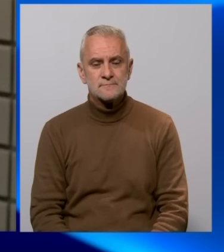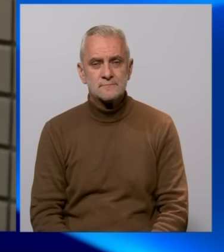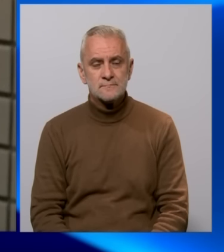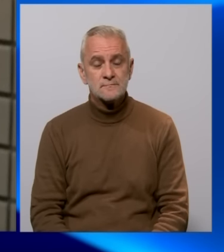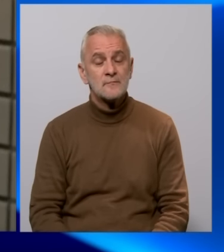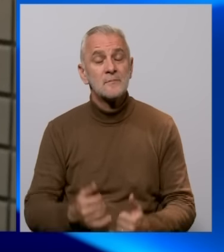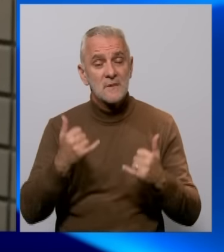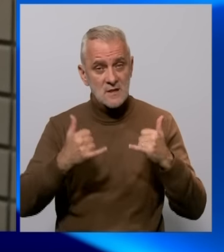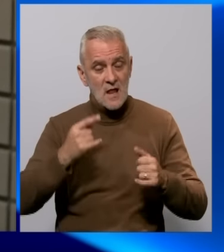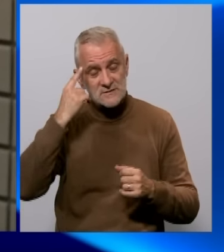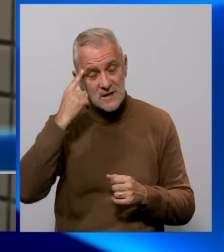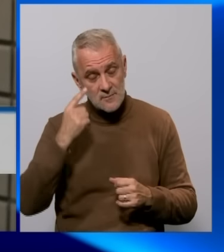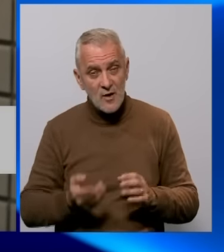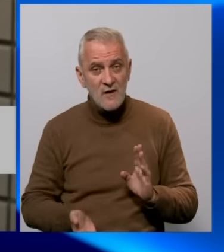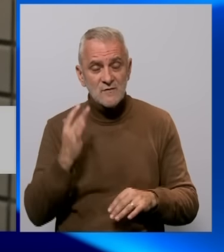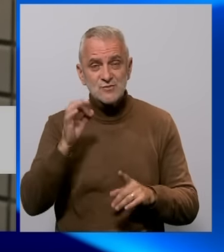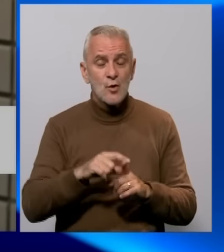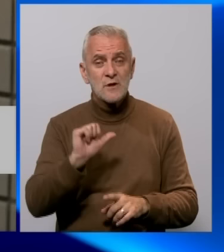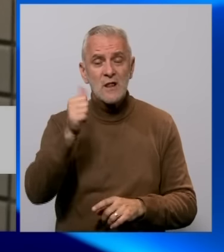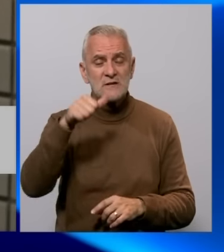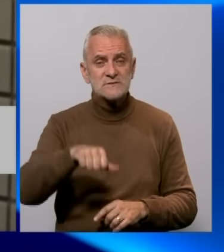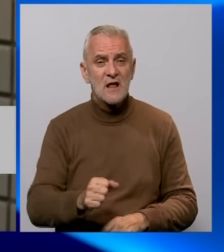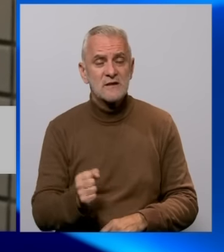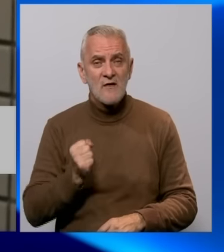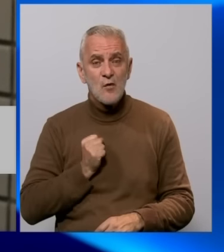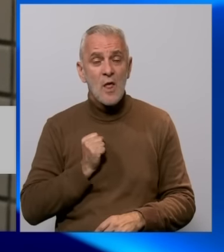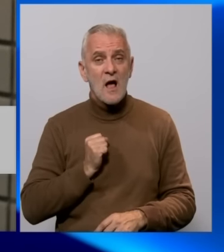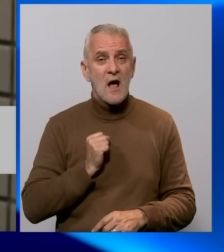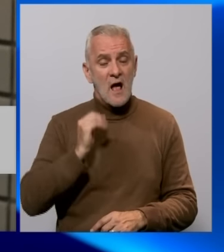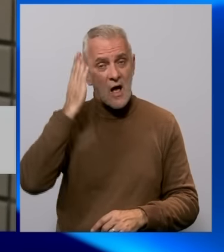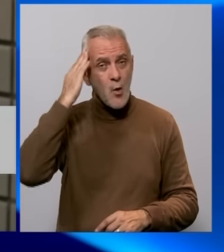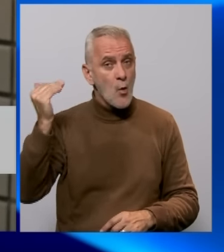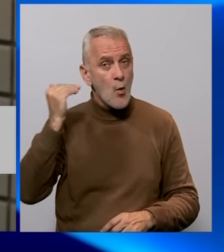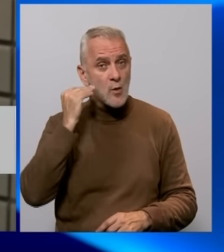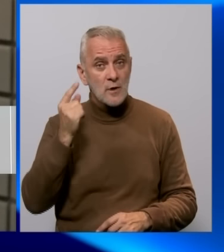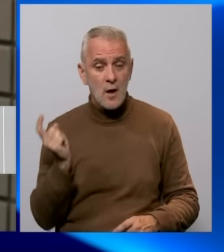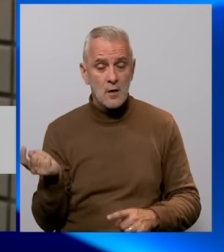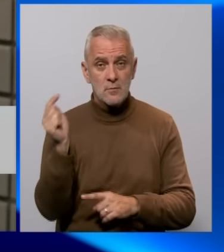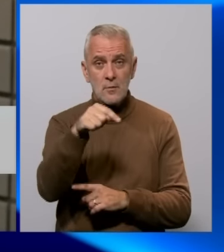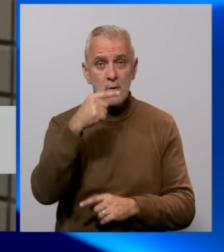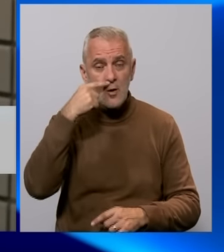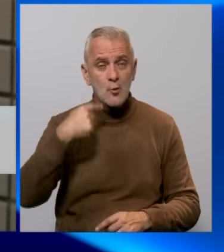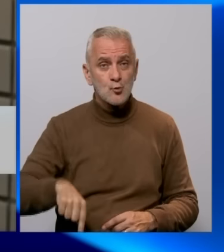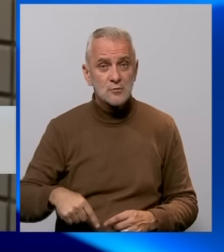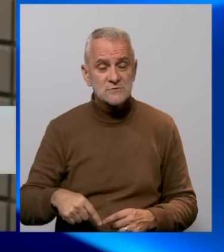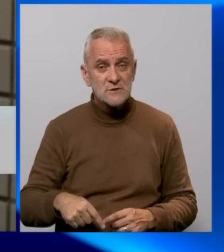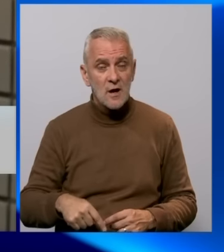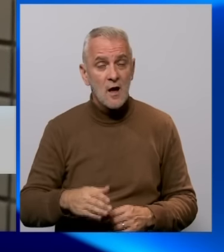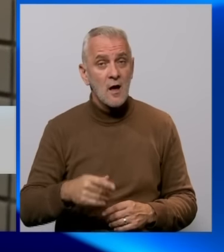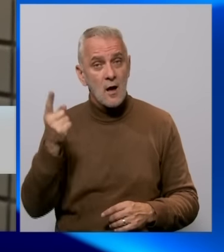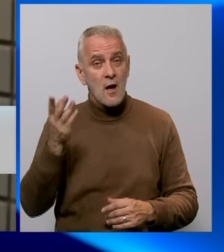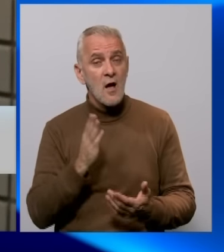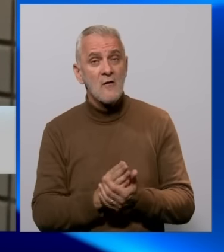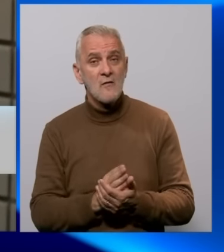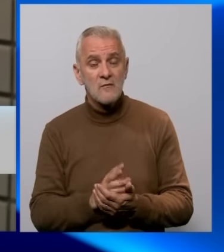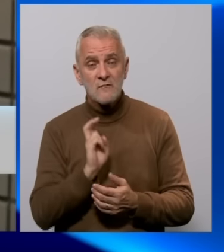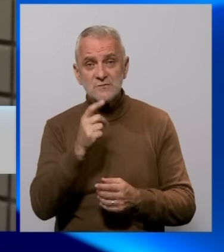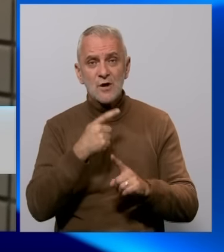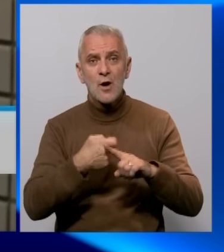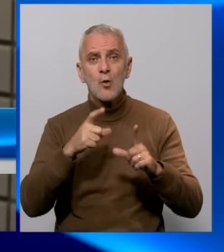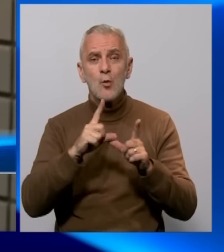Danas znamo da se više od 11.000 vojnika iz Sjeverne Koreje nalazi na teritoriju Ruske federacije i većina njih je već u regiji